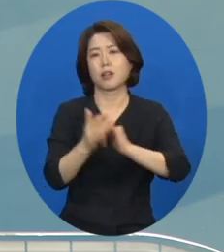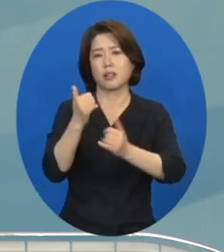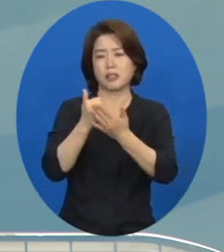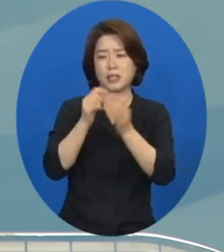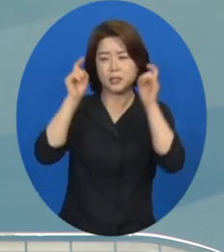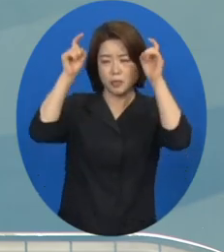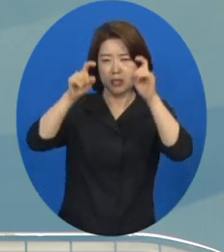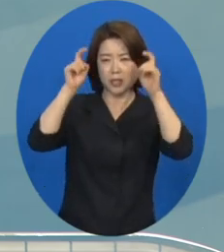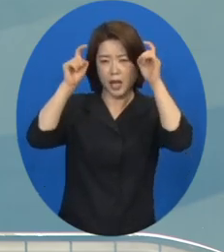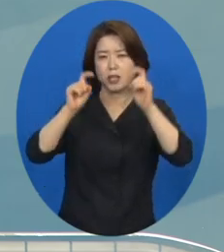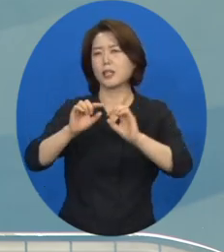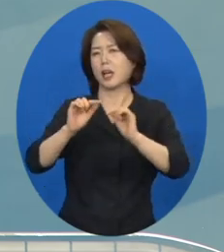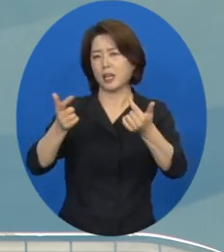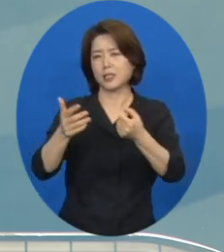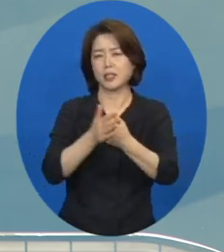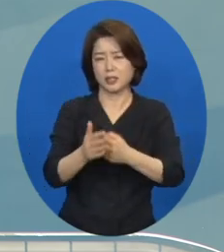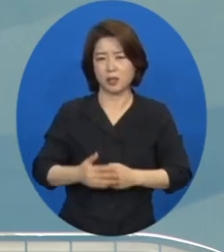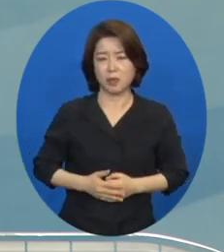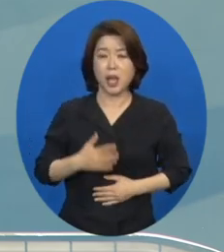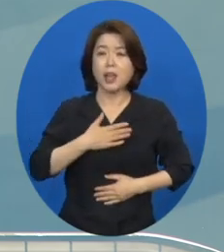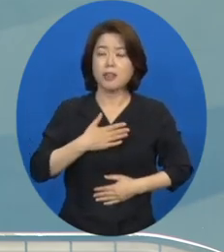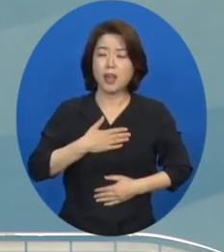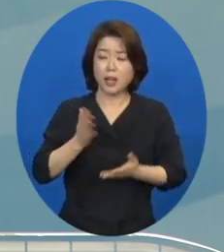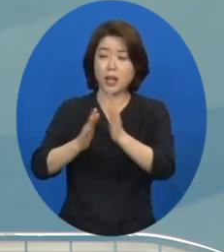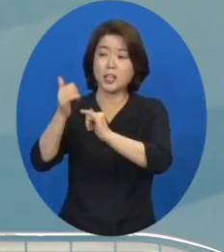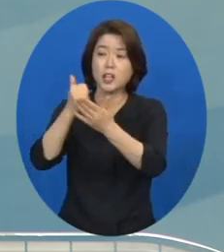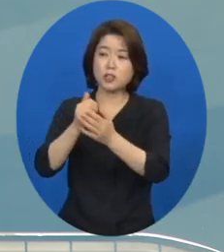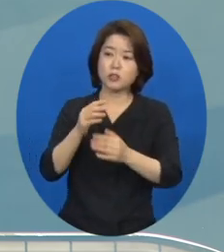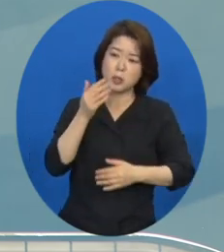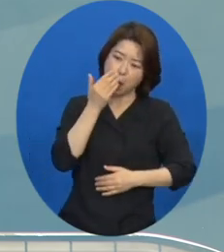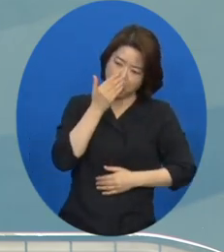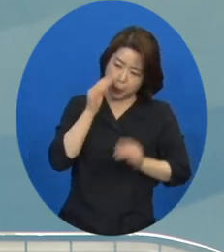양이 아니니까. 예수님의 양으로 살지 않으니까.